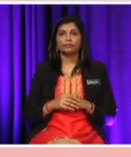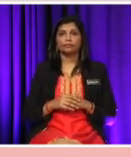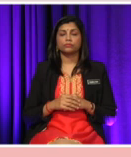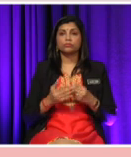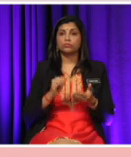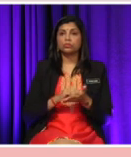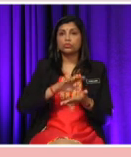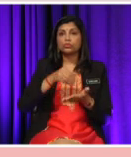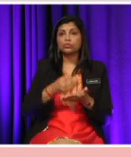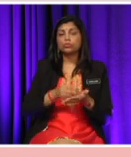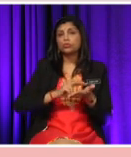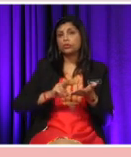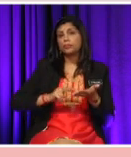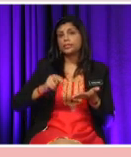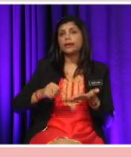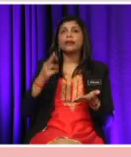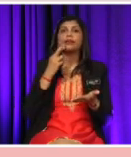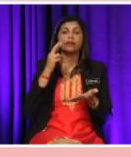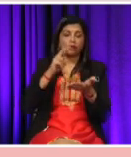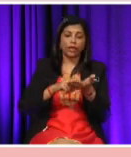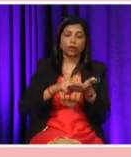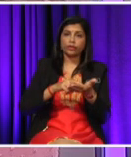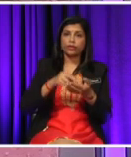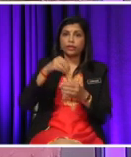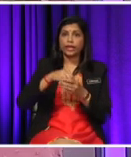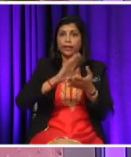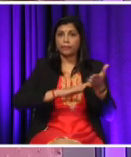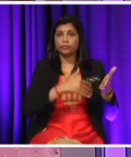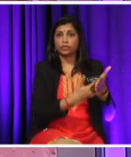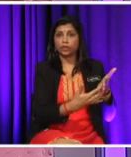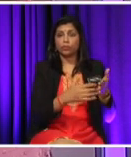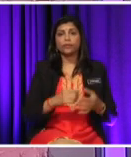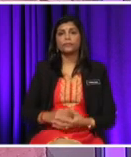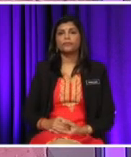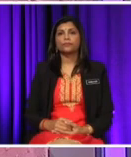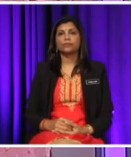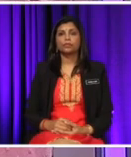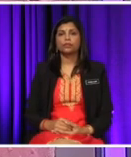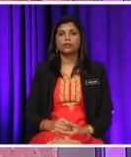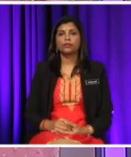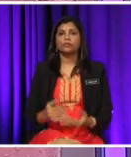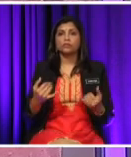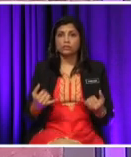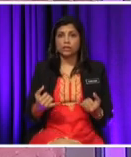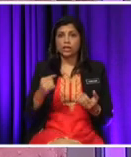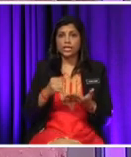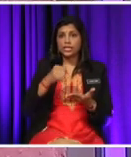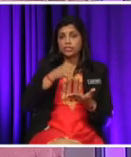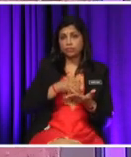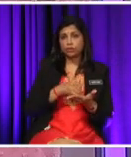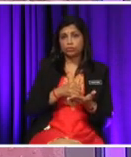eee panjang terus udara l dalam jadwal sekarang ini isi padu itu kita ukur melalui panjang Turus udara